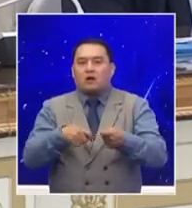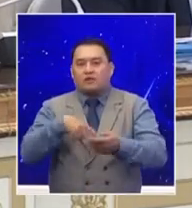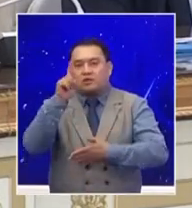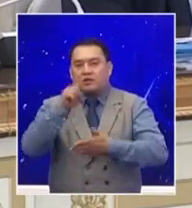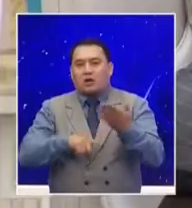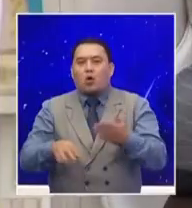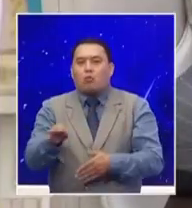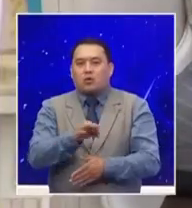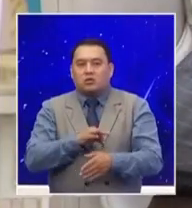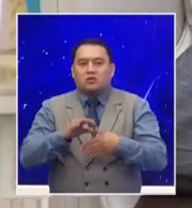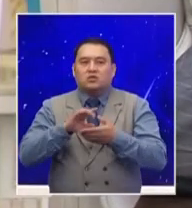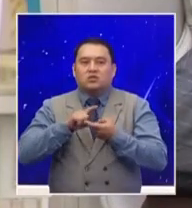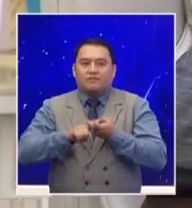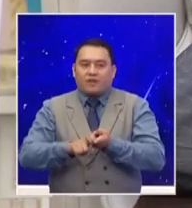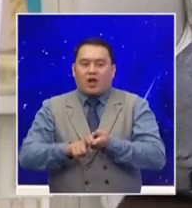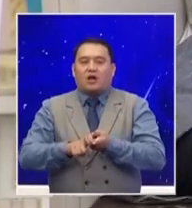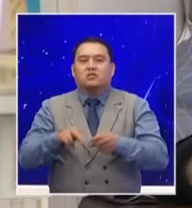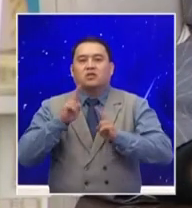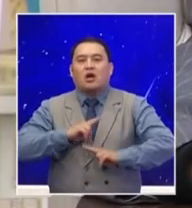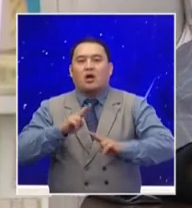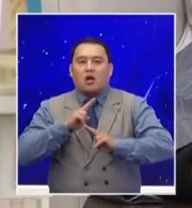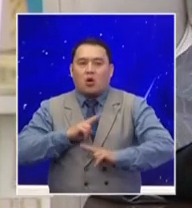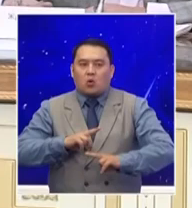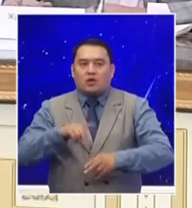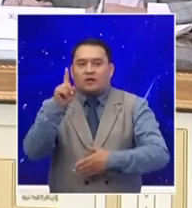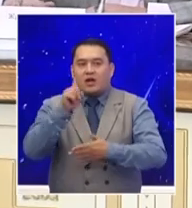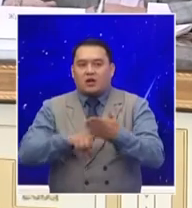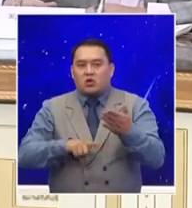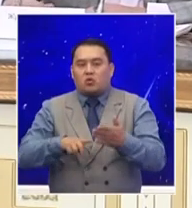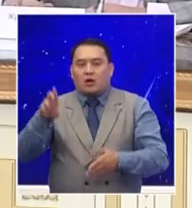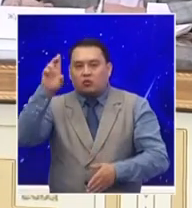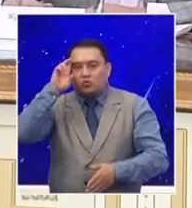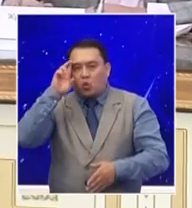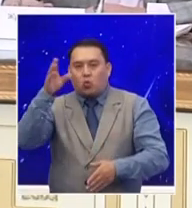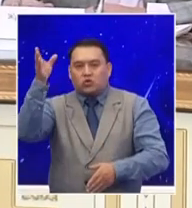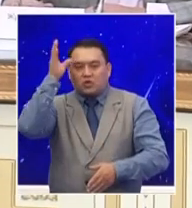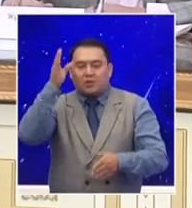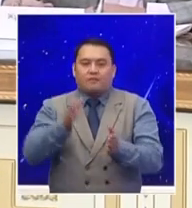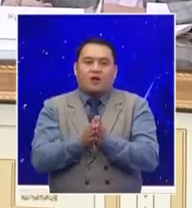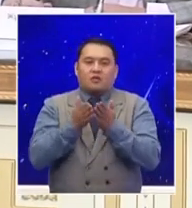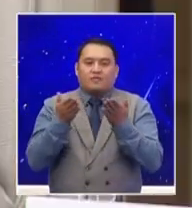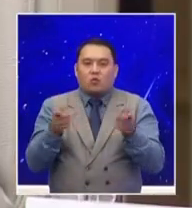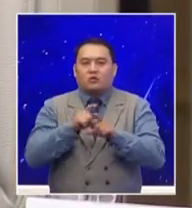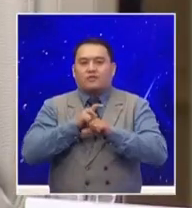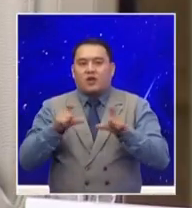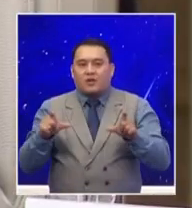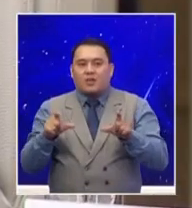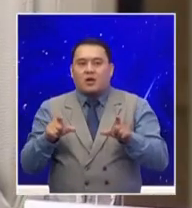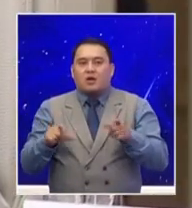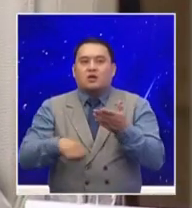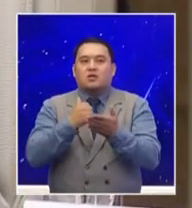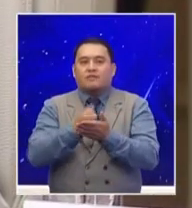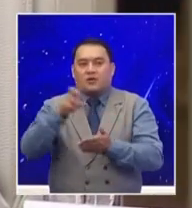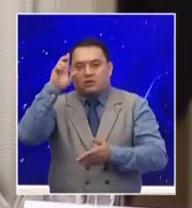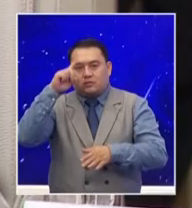религии области ведет тесное сотрудничество как с теологами и религиоведами страны, так и учебными заведениями региона. От имени главы